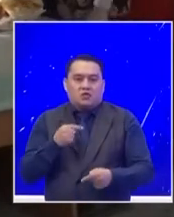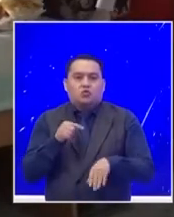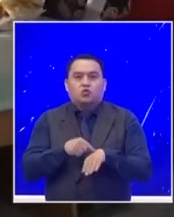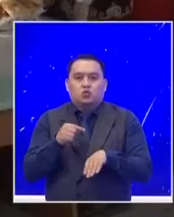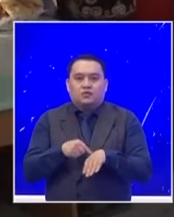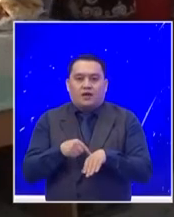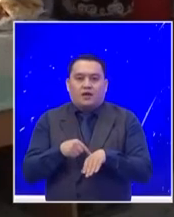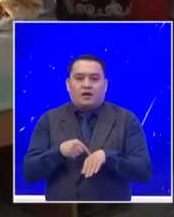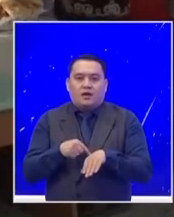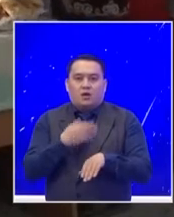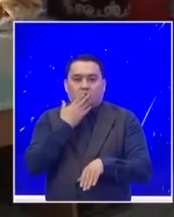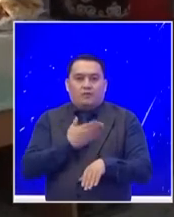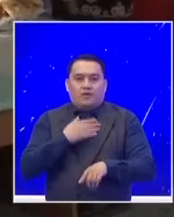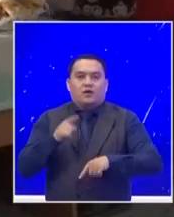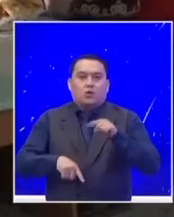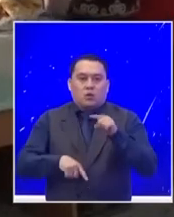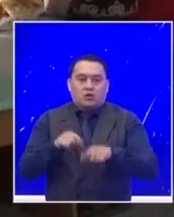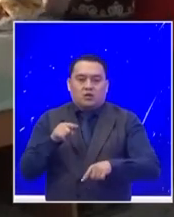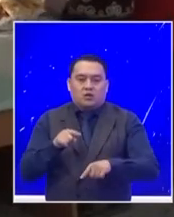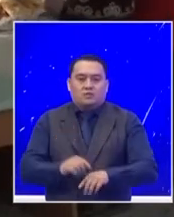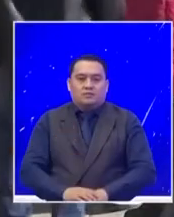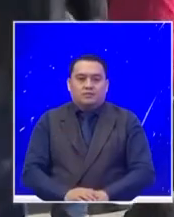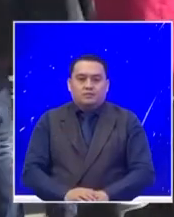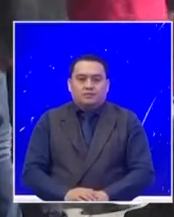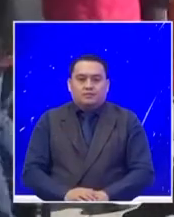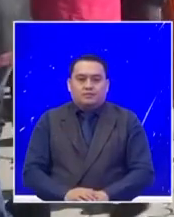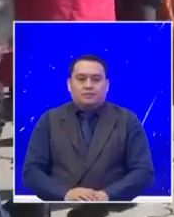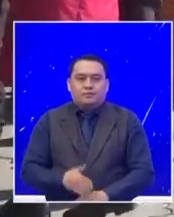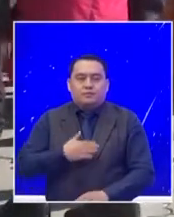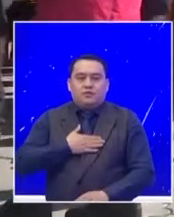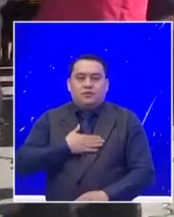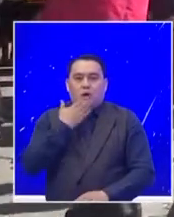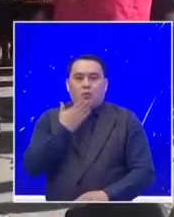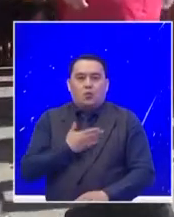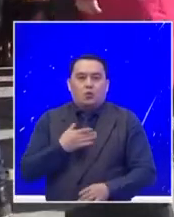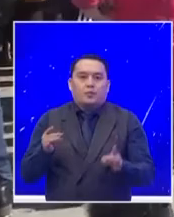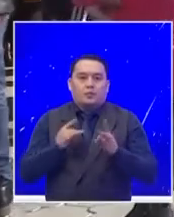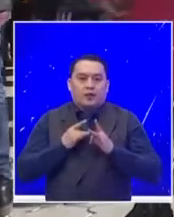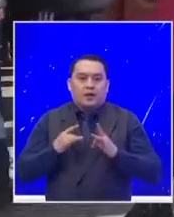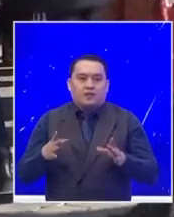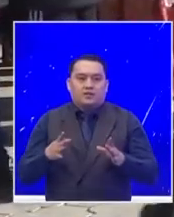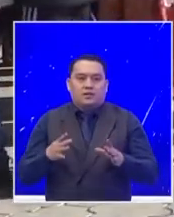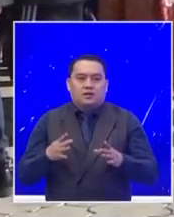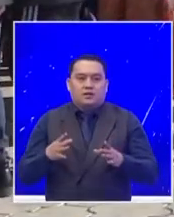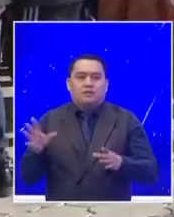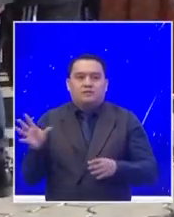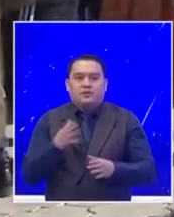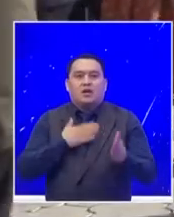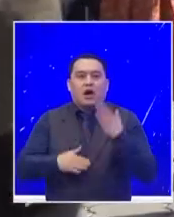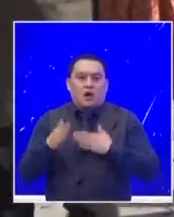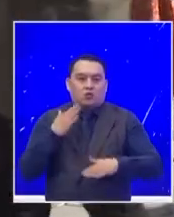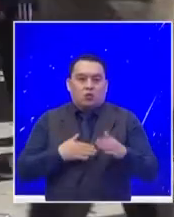чувства любви к своей родине, чувства патриотизма. Я люблю этот праздник, потому что все